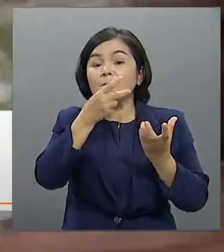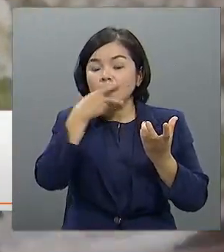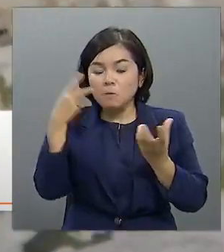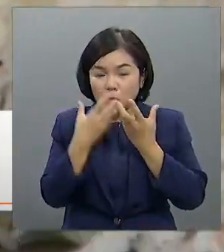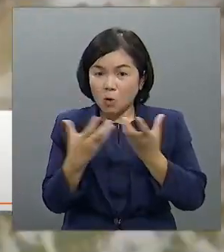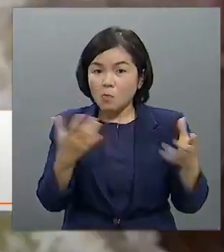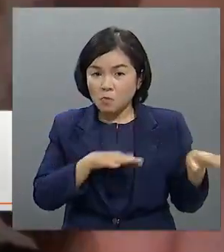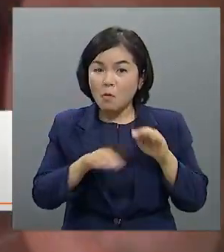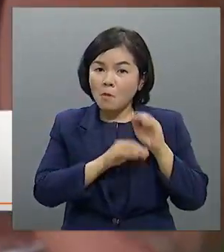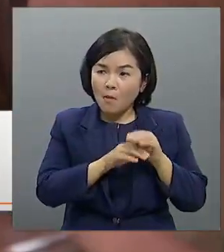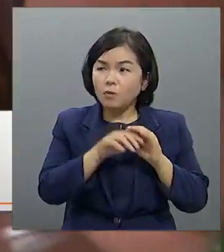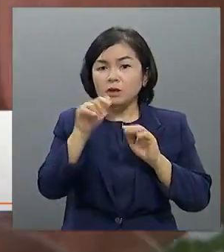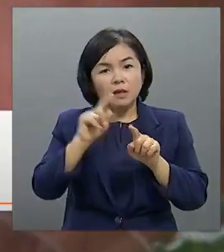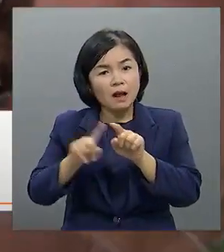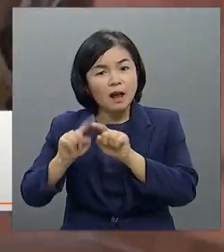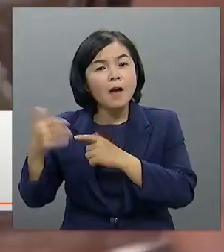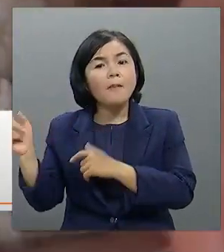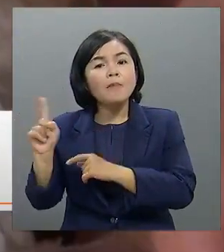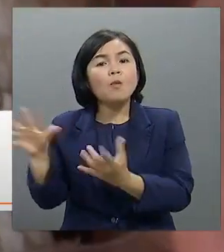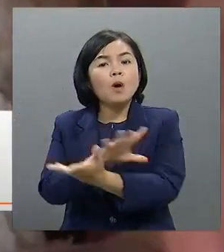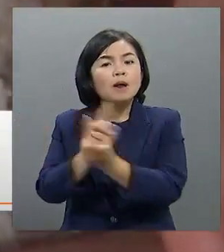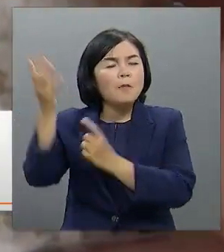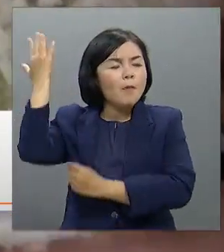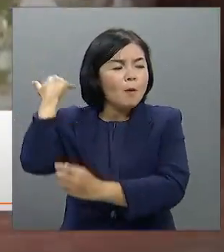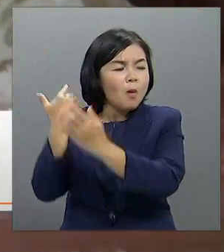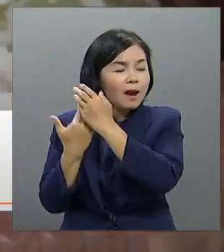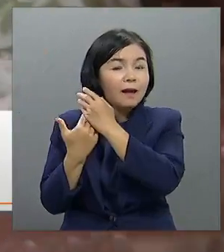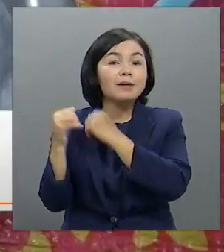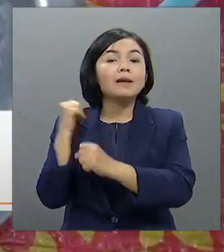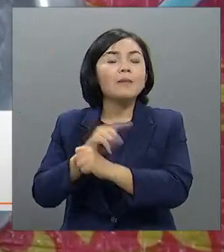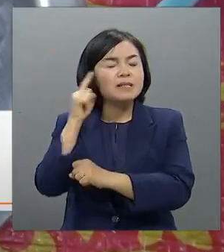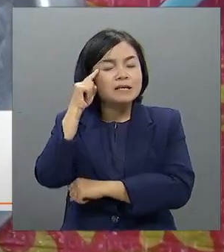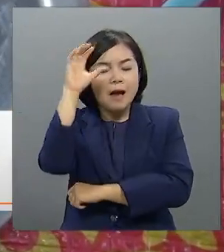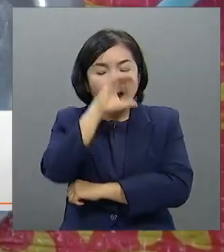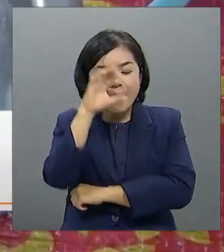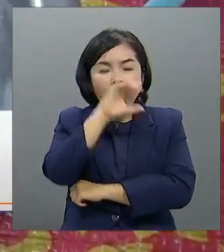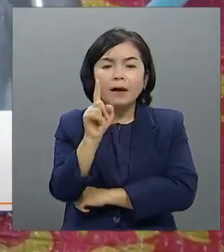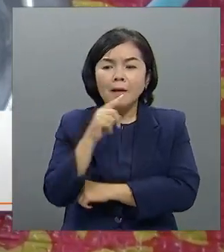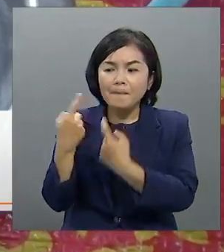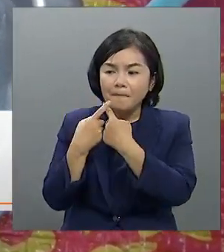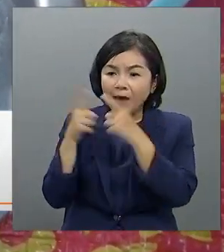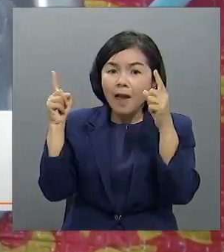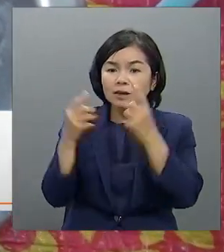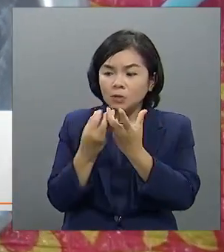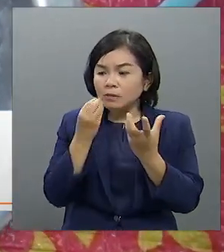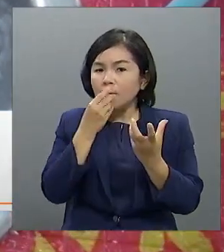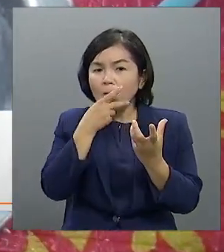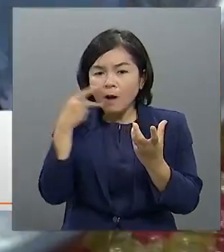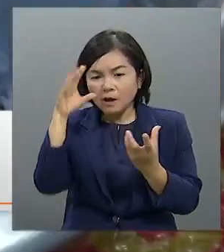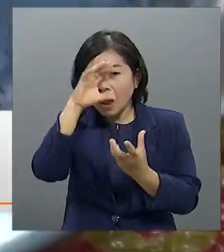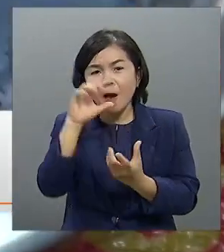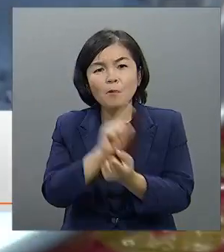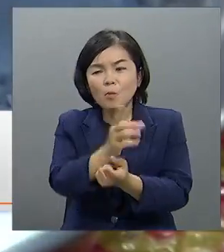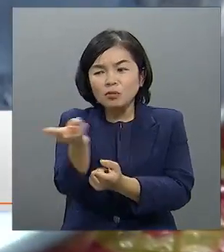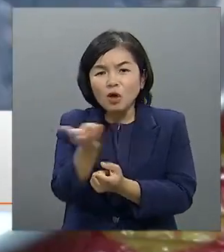แต่ต้องการจะฟื้นวิถีชีวิตแบบดั้งเดิมจึงได้ค้นหาขนมที่มันแปลกหน่อยหากินได้ยากหน่อยวิธีการทำ